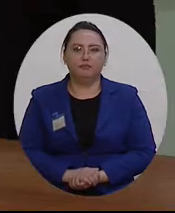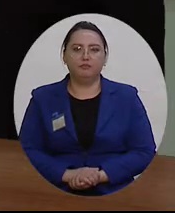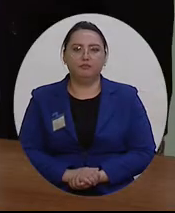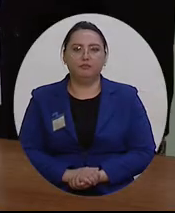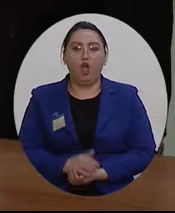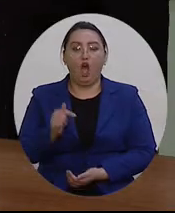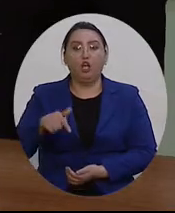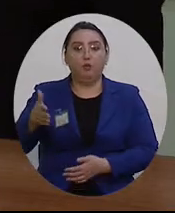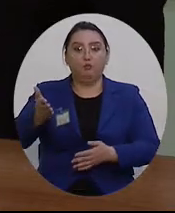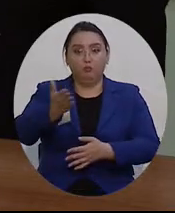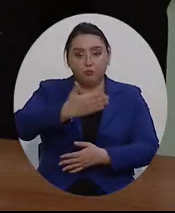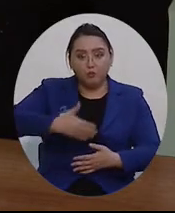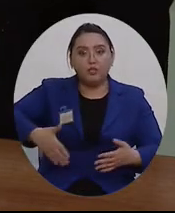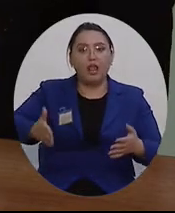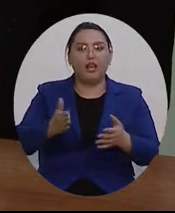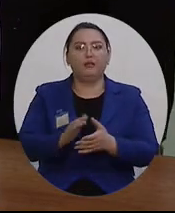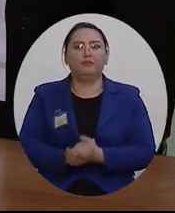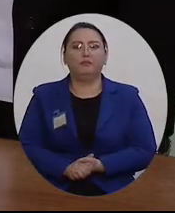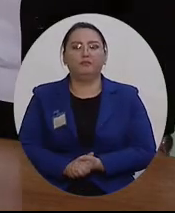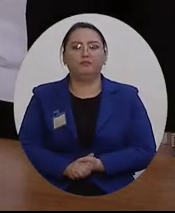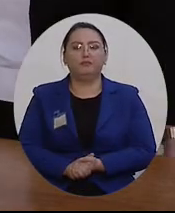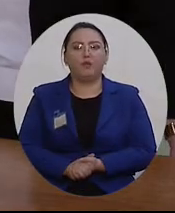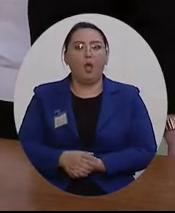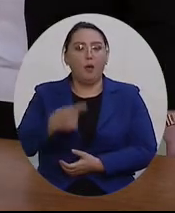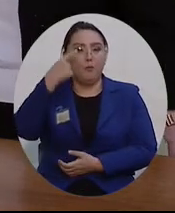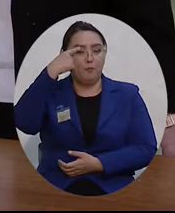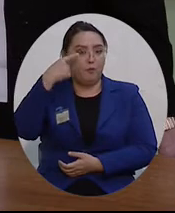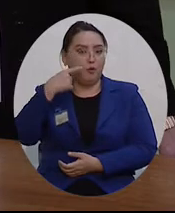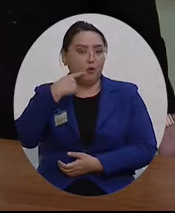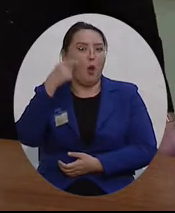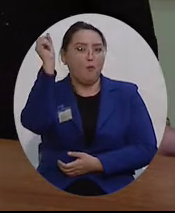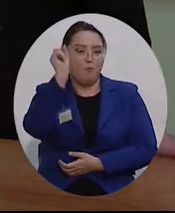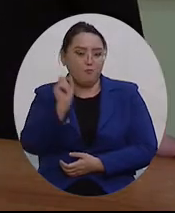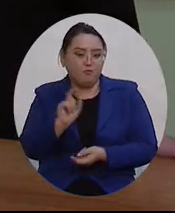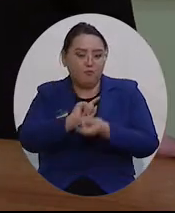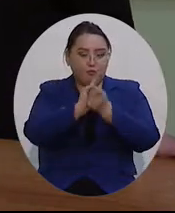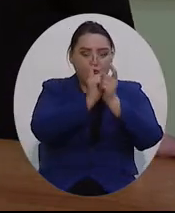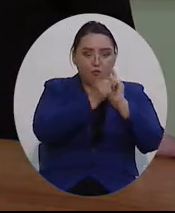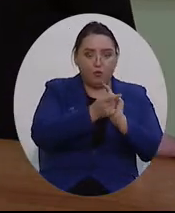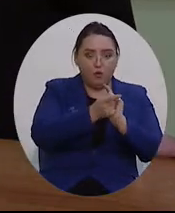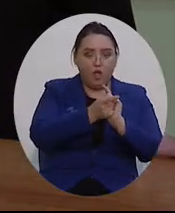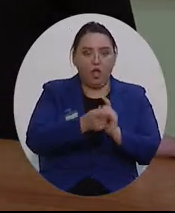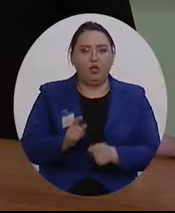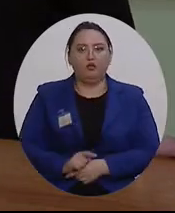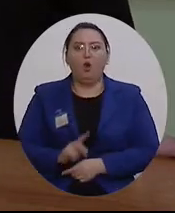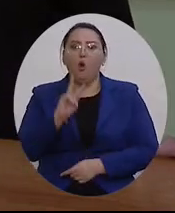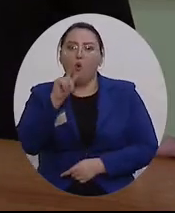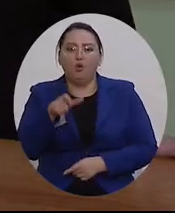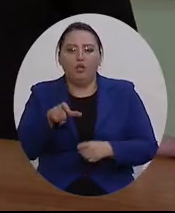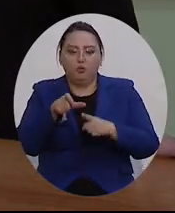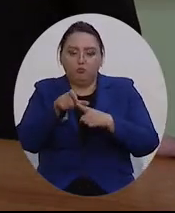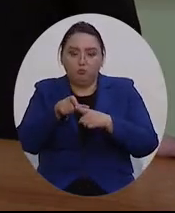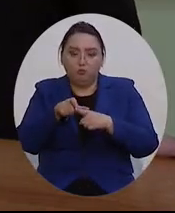За одоо бүгдээрээ кириллээс үндэсний бичгээр хөрүүлээд за үйлдвгийг бүтсээр нь задлах дадлага ажил